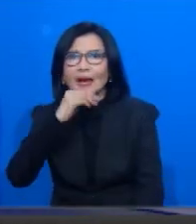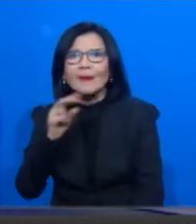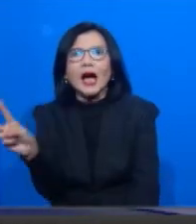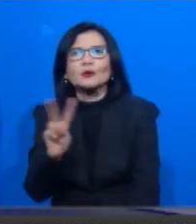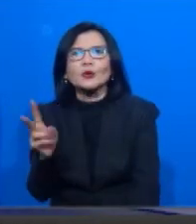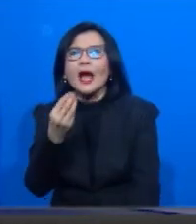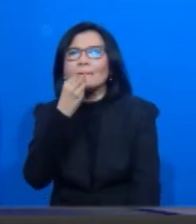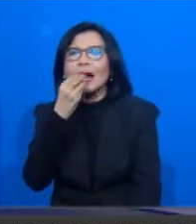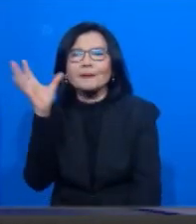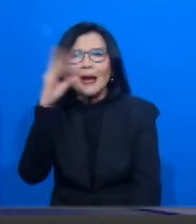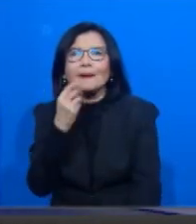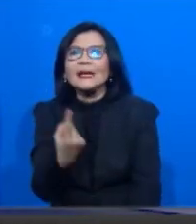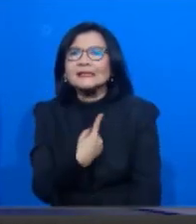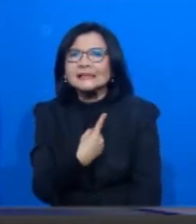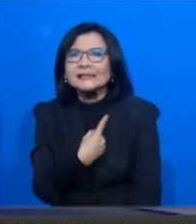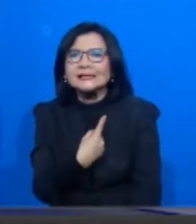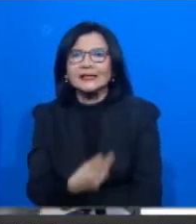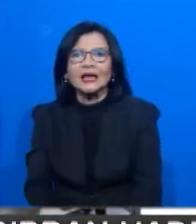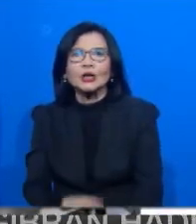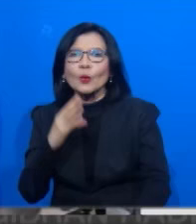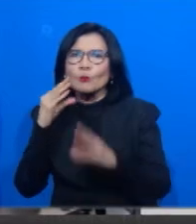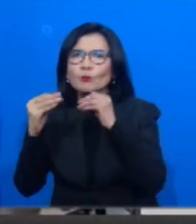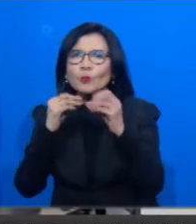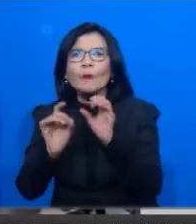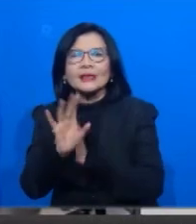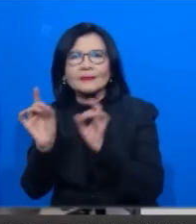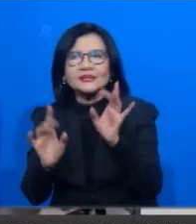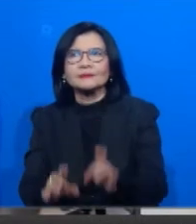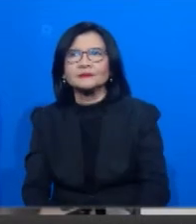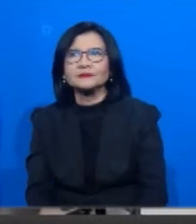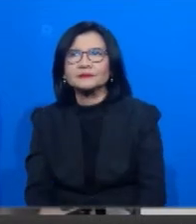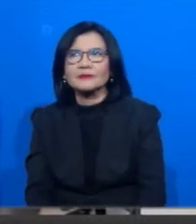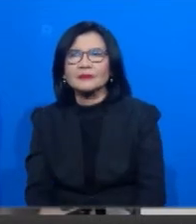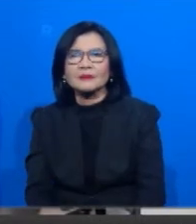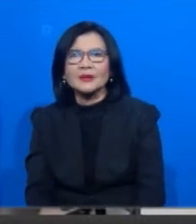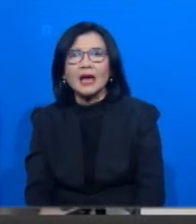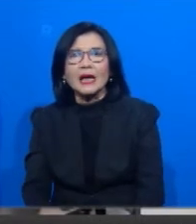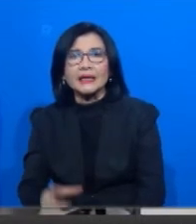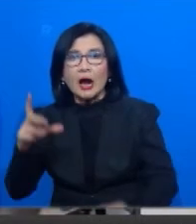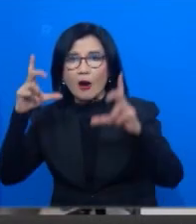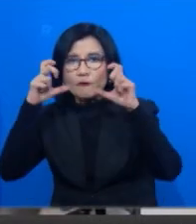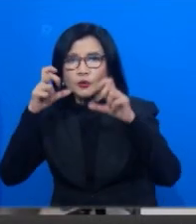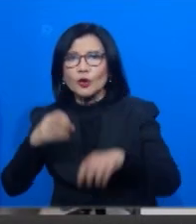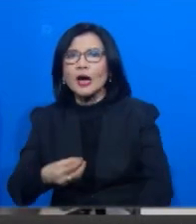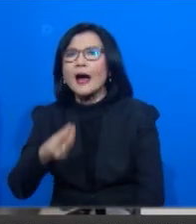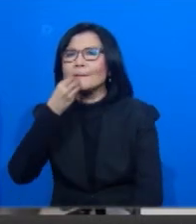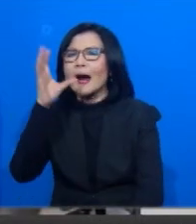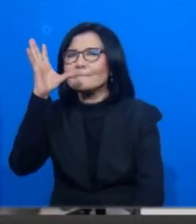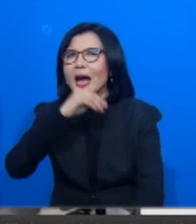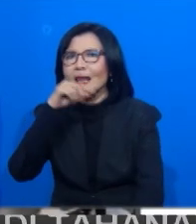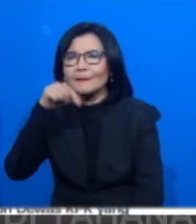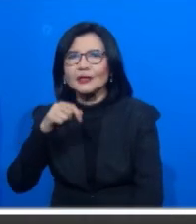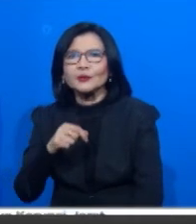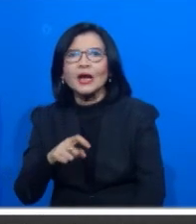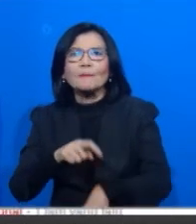sesi makan malam privat dengan membicarakan berbagai hal. Dalam keterangan unggahan foto, dirinya mengatakan makan malam tersebut merupakan